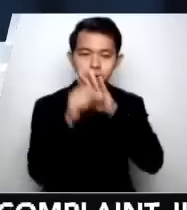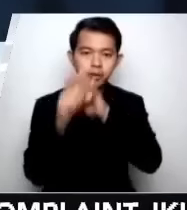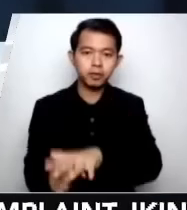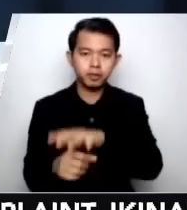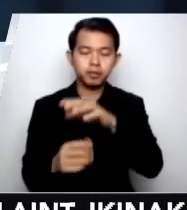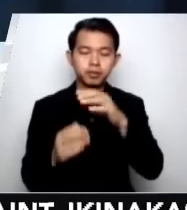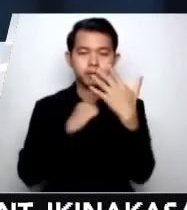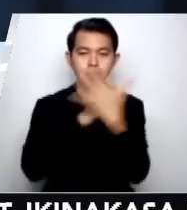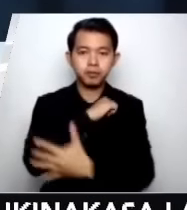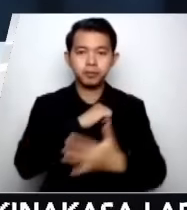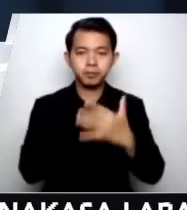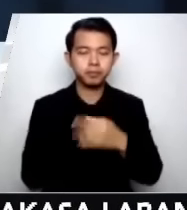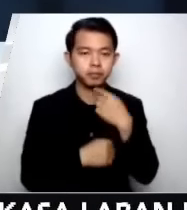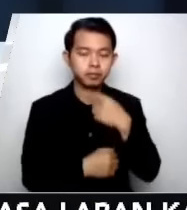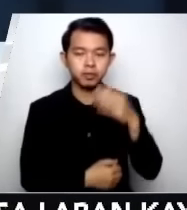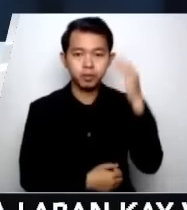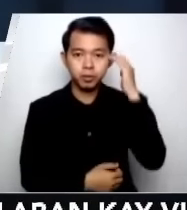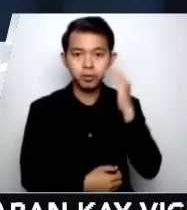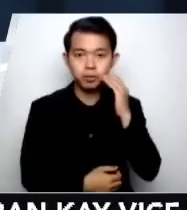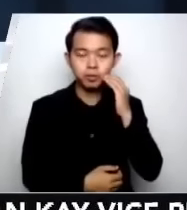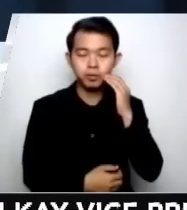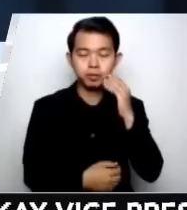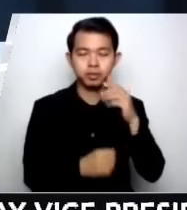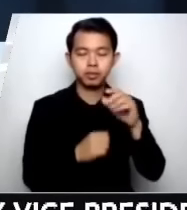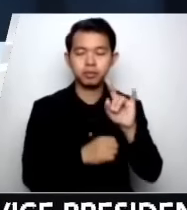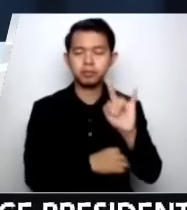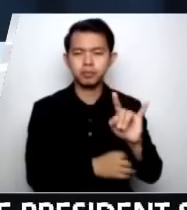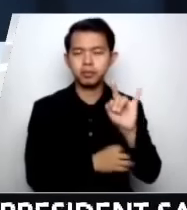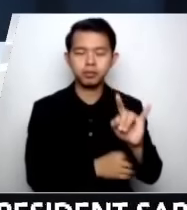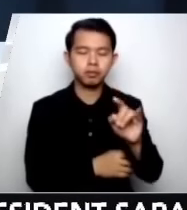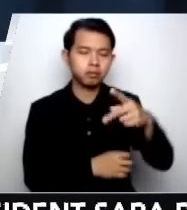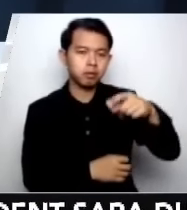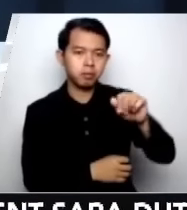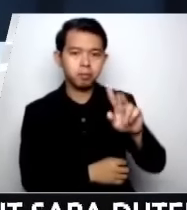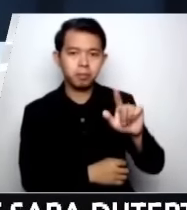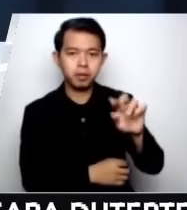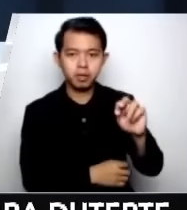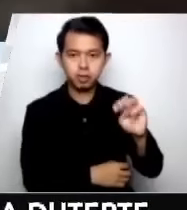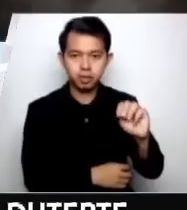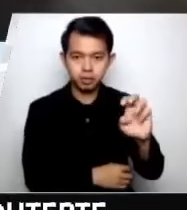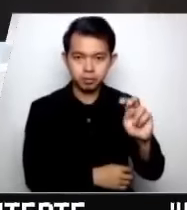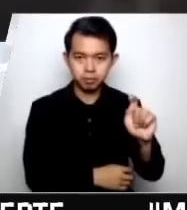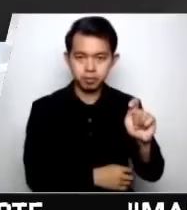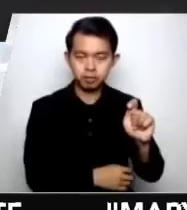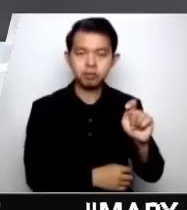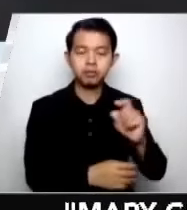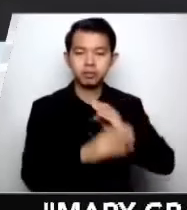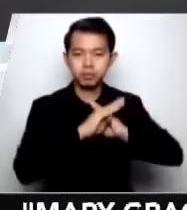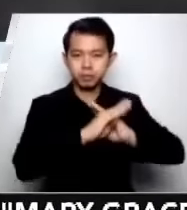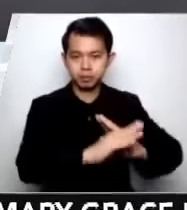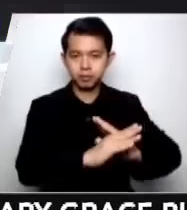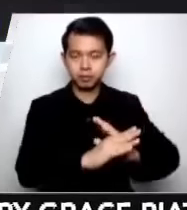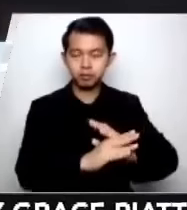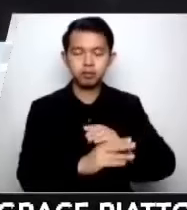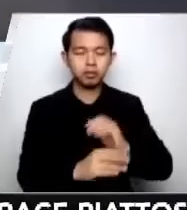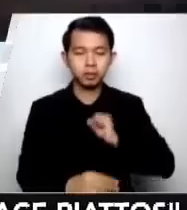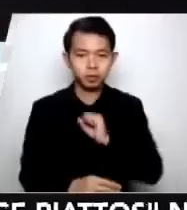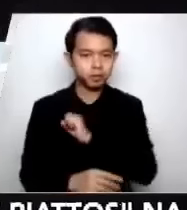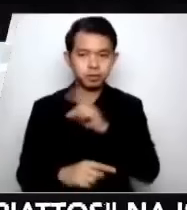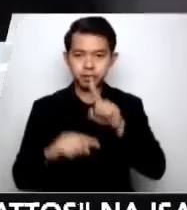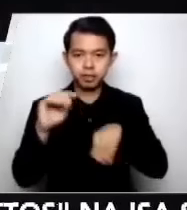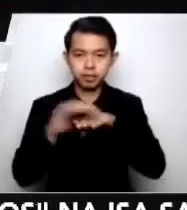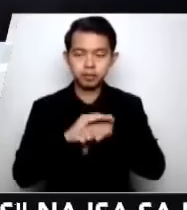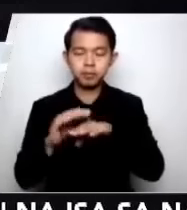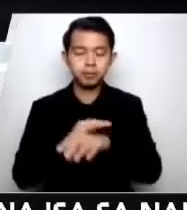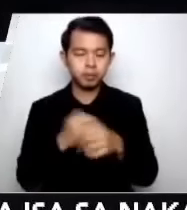media, hinarangan na ang parliament at hindi makapasok ang mga mambabatas. Nagdeklara na rin ng martial law command doon na